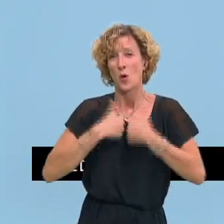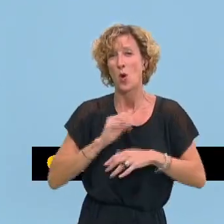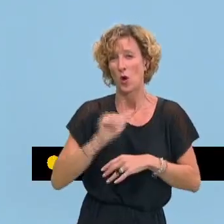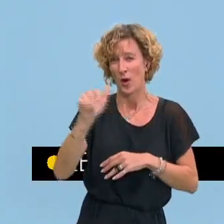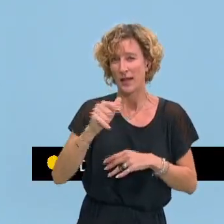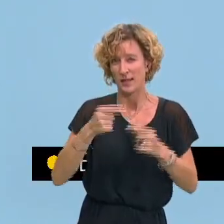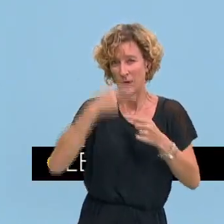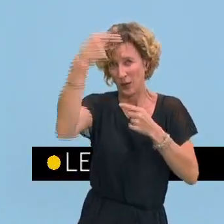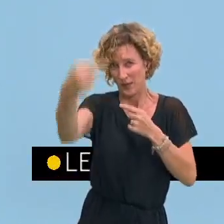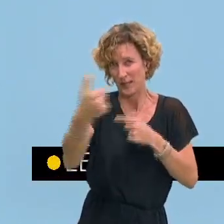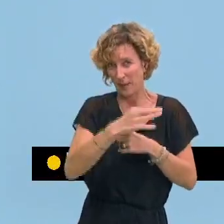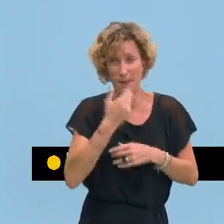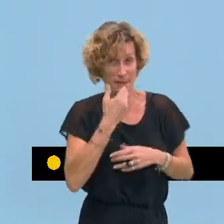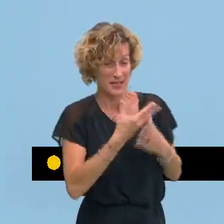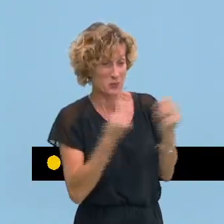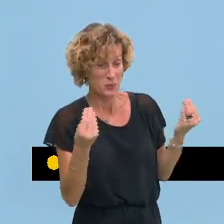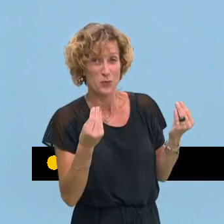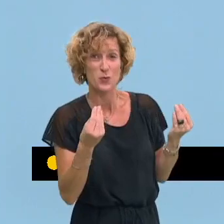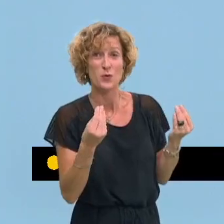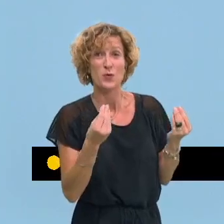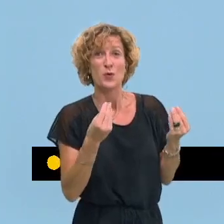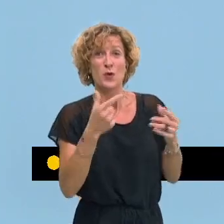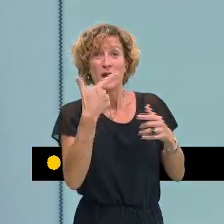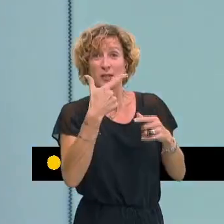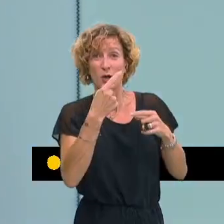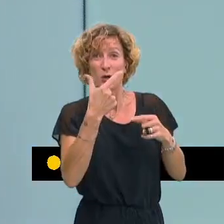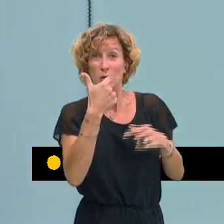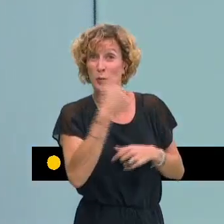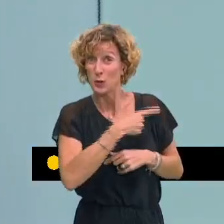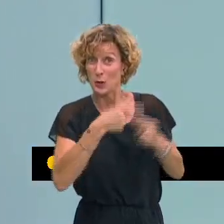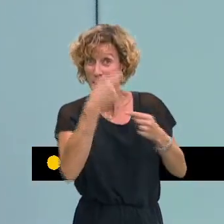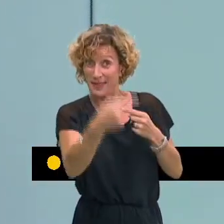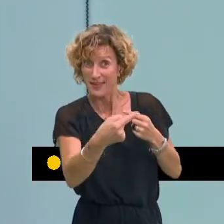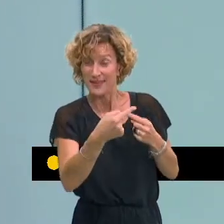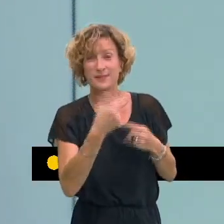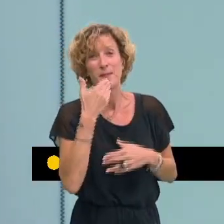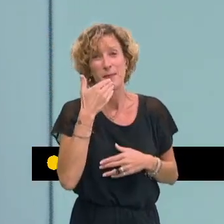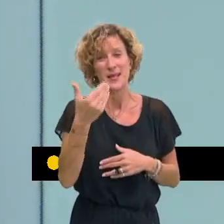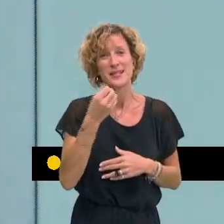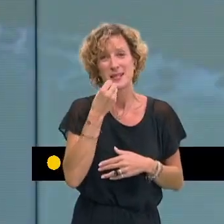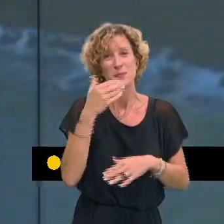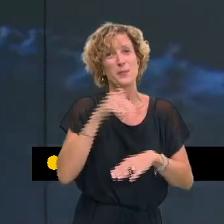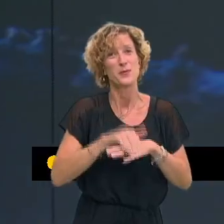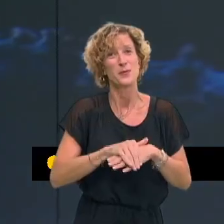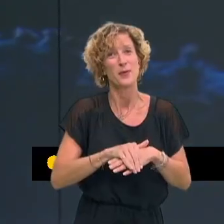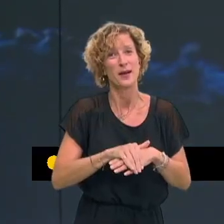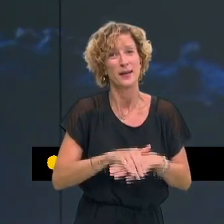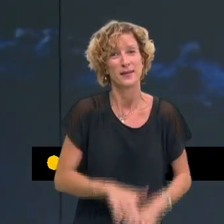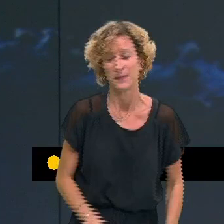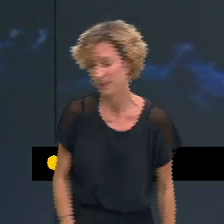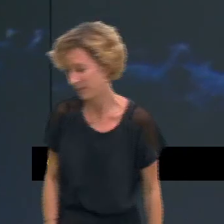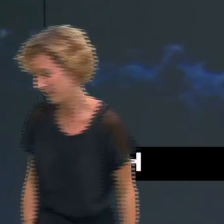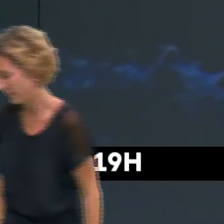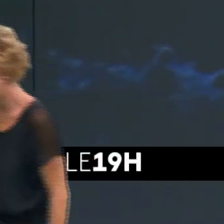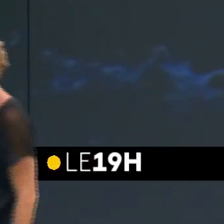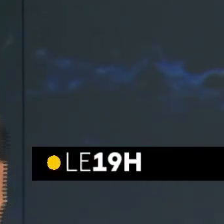La semaine d'après. Merci beaucoup Sigrid et dans 2 semaines alors. C'est la fin de cette édition. Merci de l'avoir suivi.